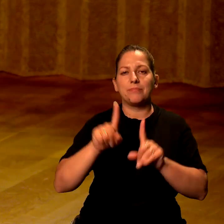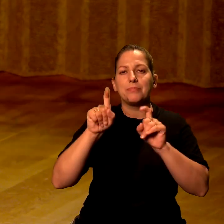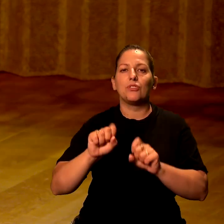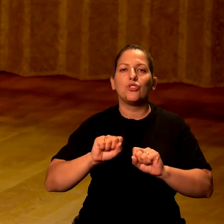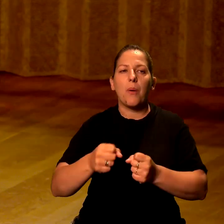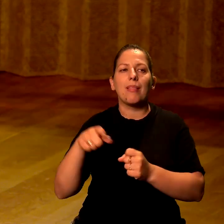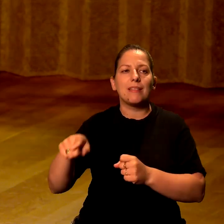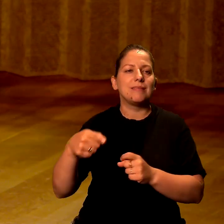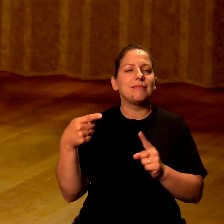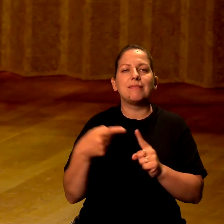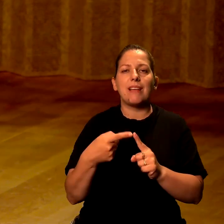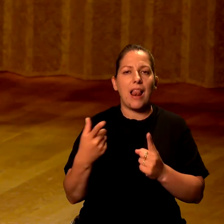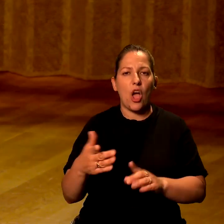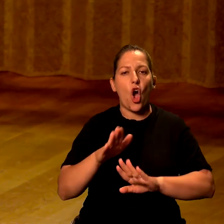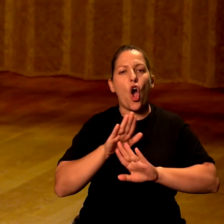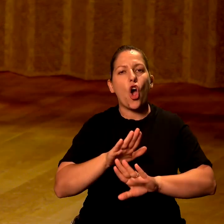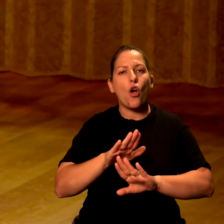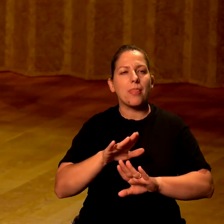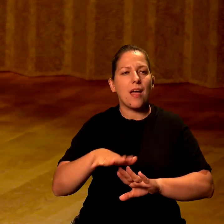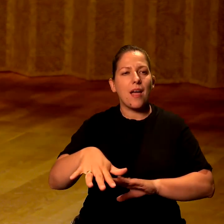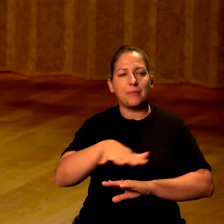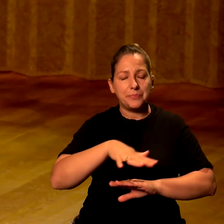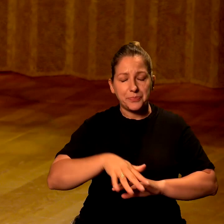działania mające na celu ochronę tych żyć.